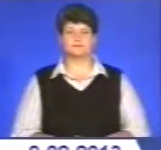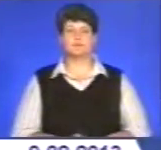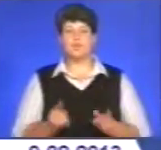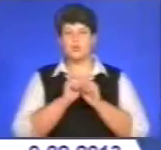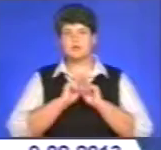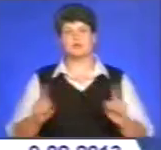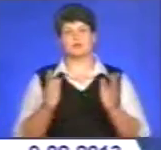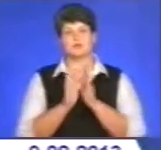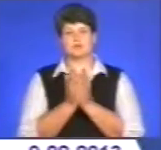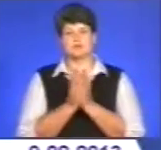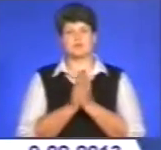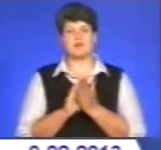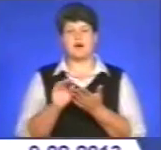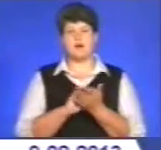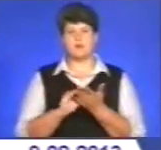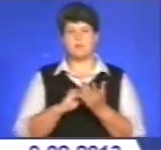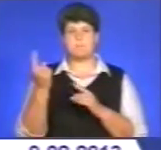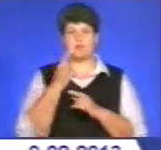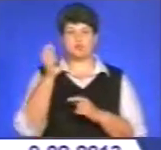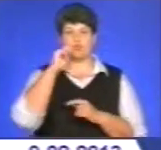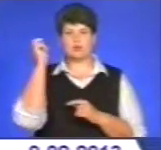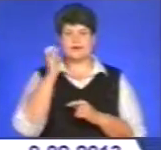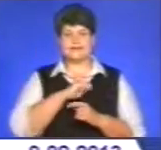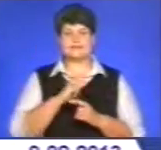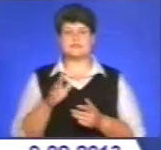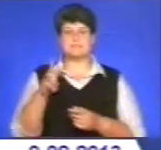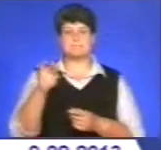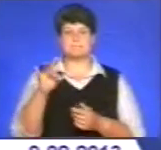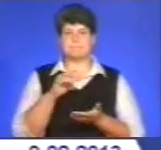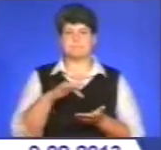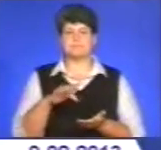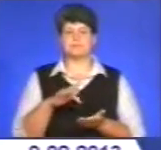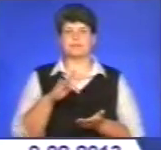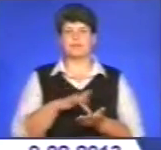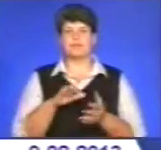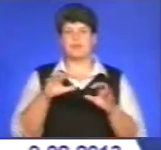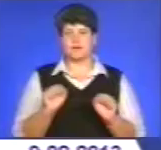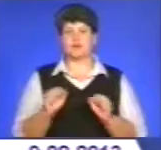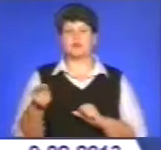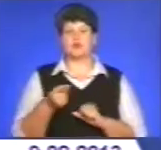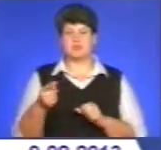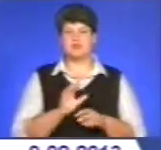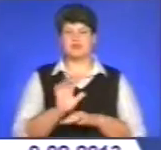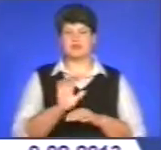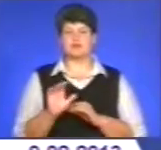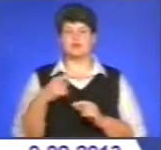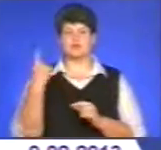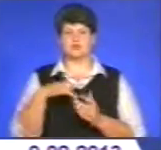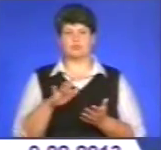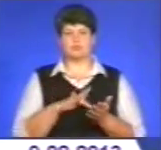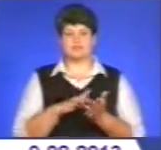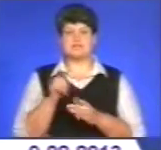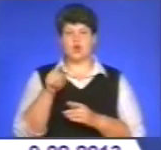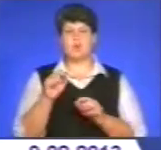Унікальну книжку авторства першого українця-бургомістра Тернополя Володимира Лучаківського перевидали в обласному центрі. За